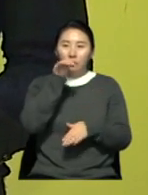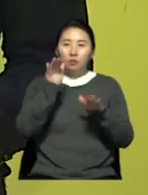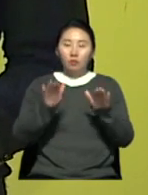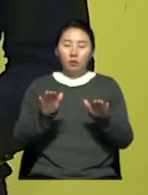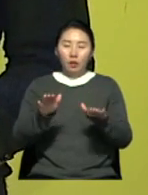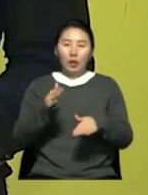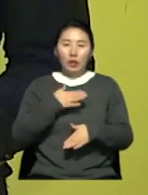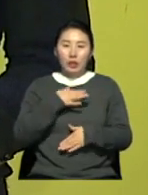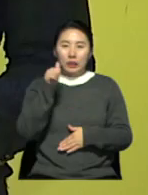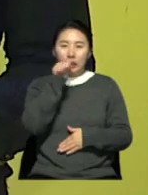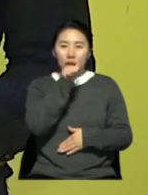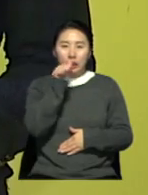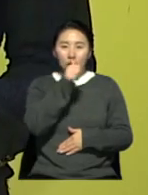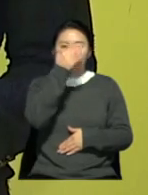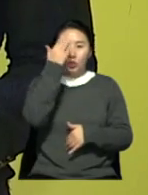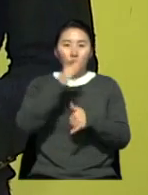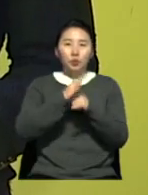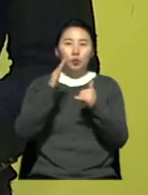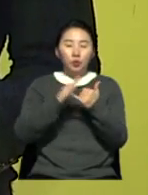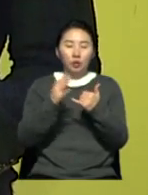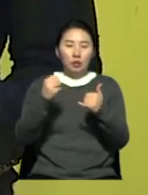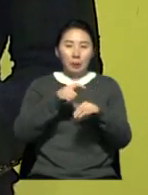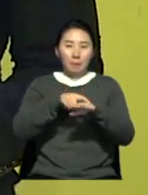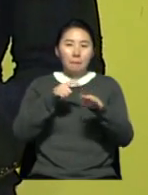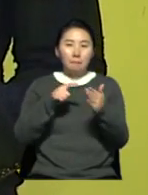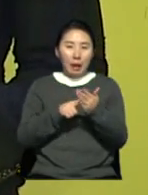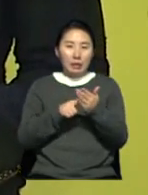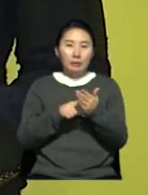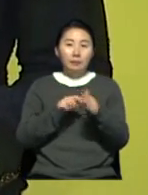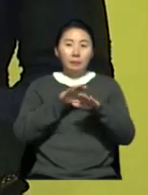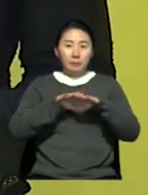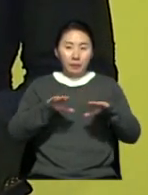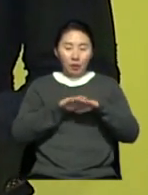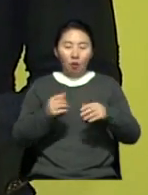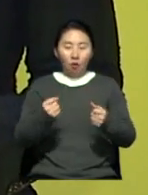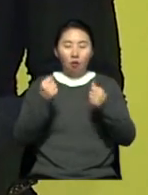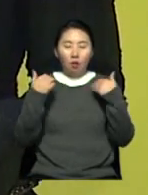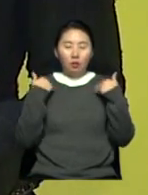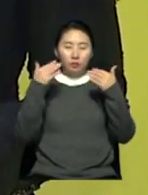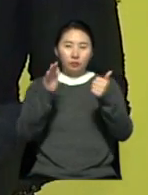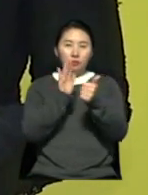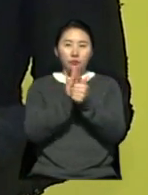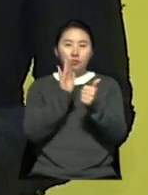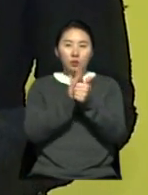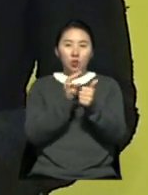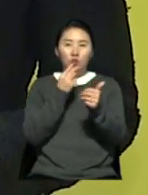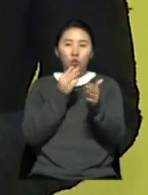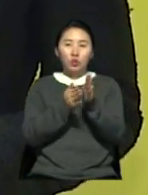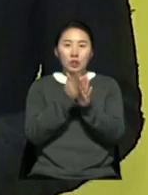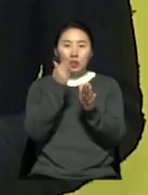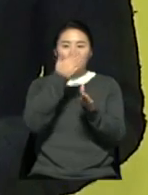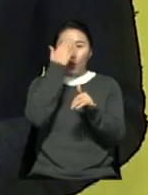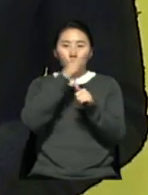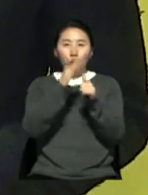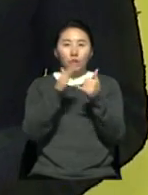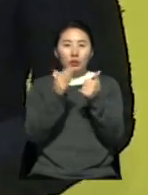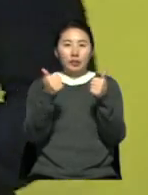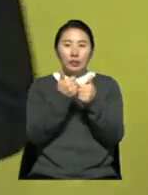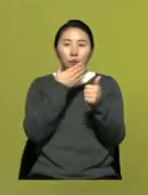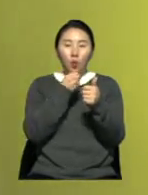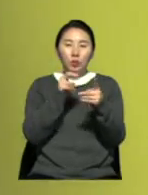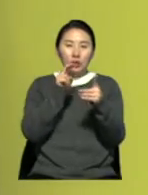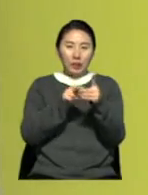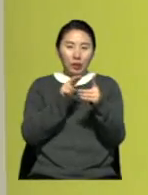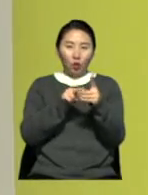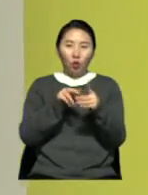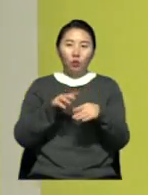시간 제가 소개해드릴 곳은 청소년들이 까진 마음의 짐을 덜어주고 건강한 성장을 돕는 서울시 청소년상담복지센터 입니다